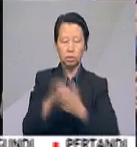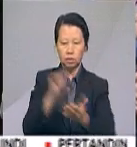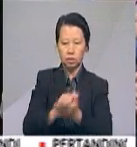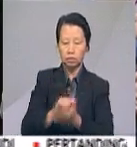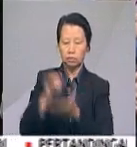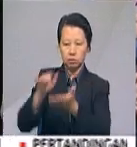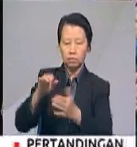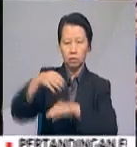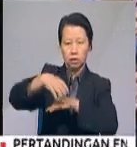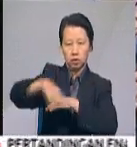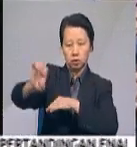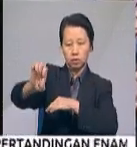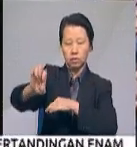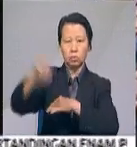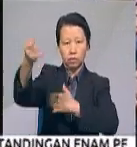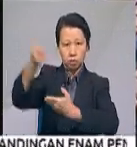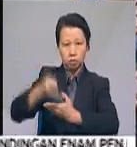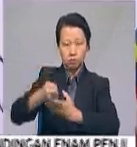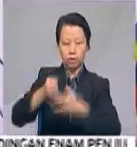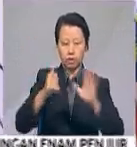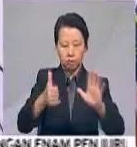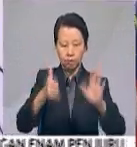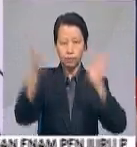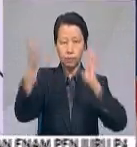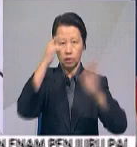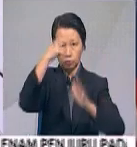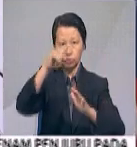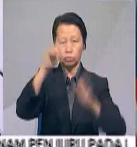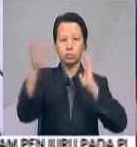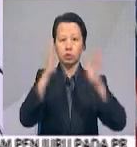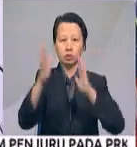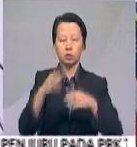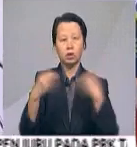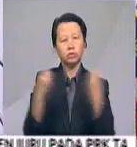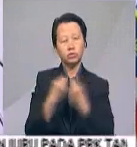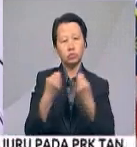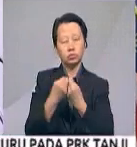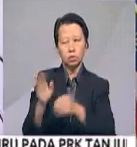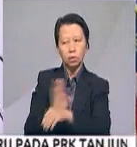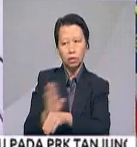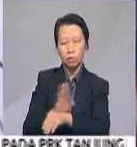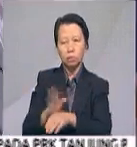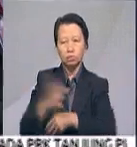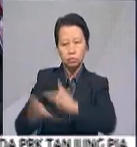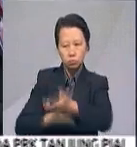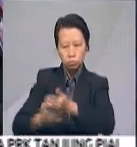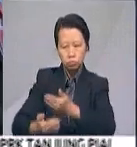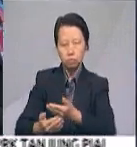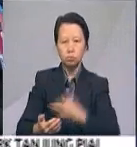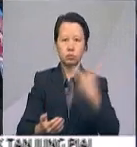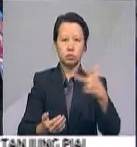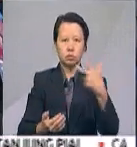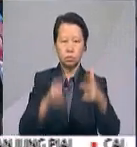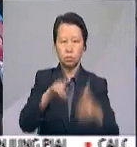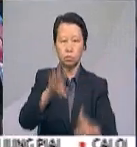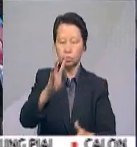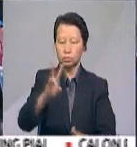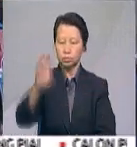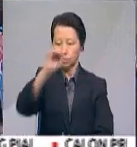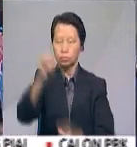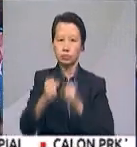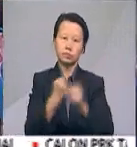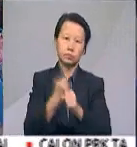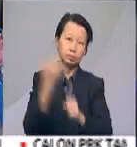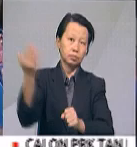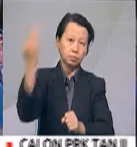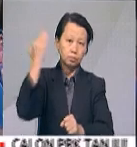sumber import keenam terbesar bagi Malaysia. Jumlah dagangan Malaysia dengan Thailand dicatat meningkat 13.7% tahun